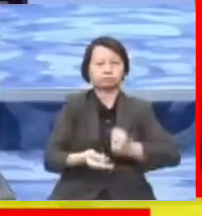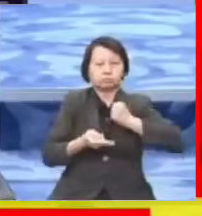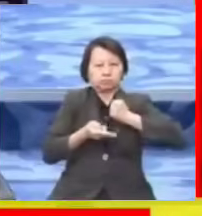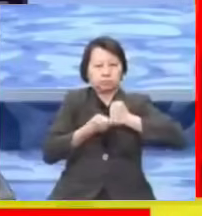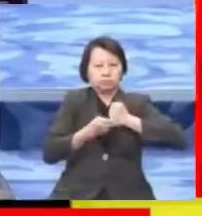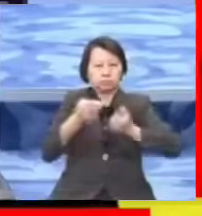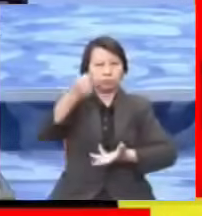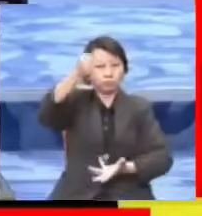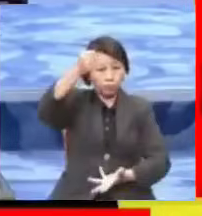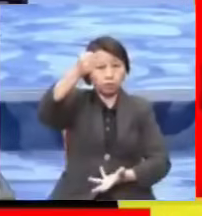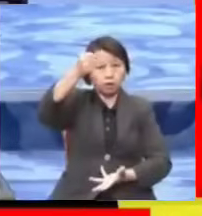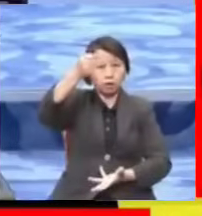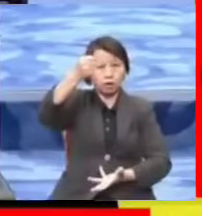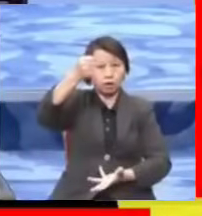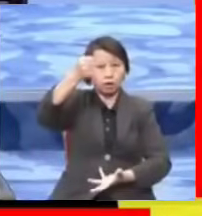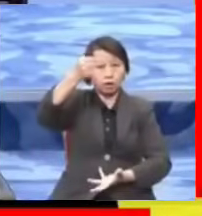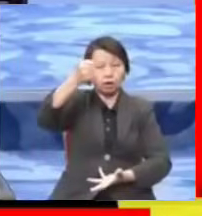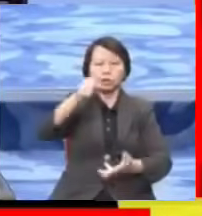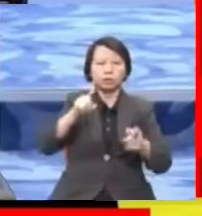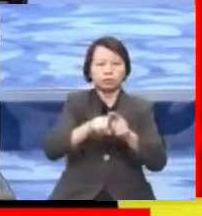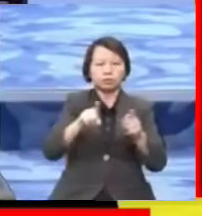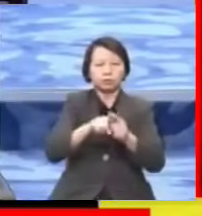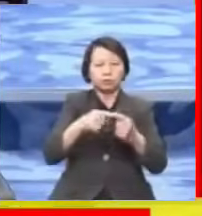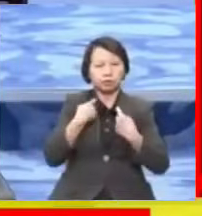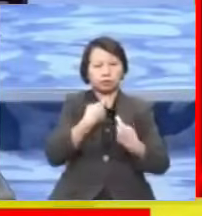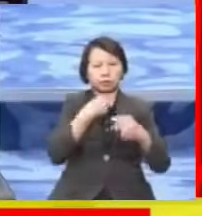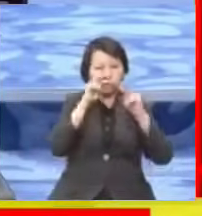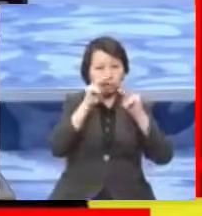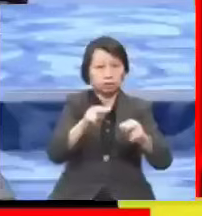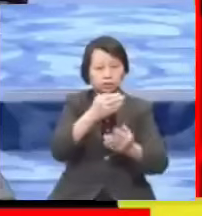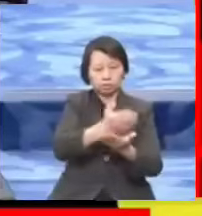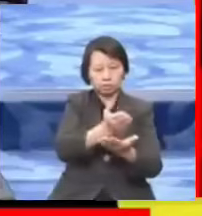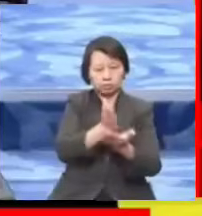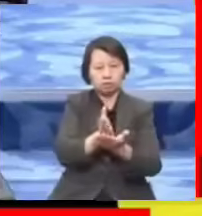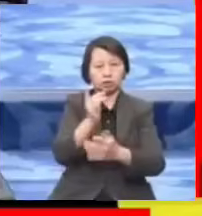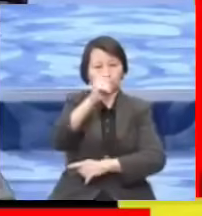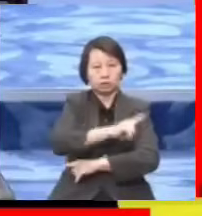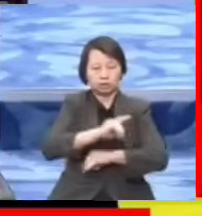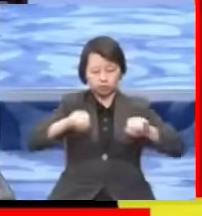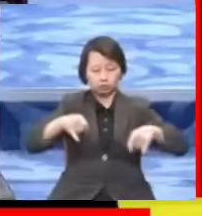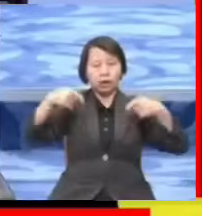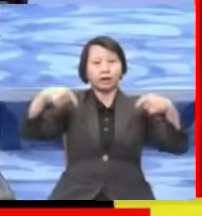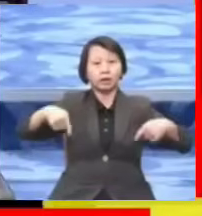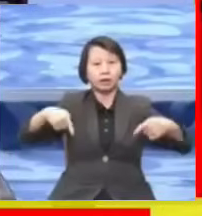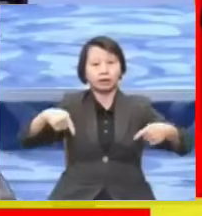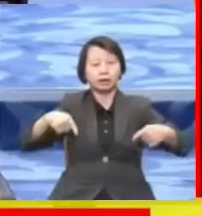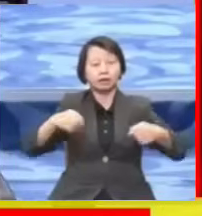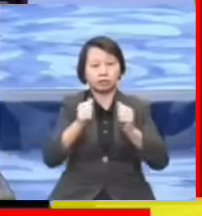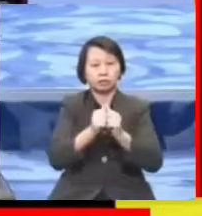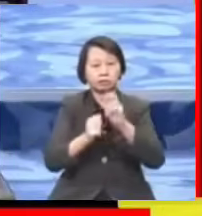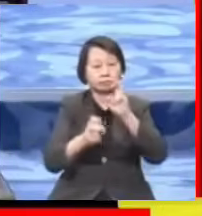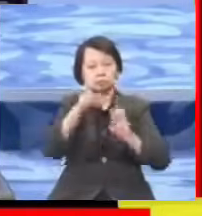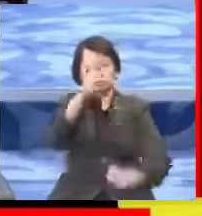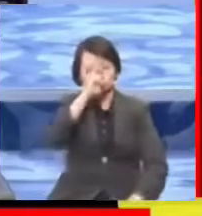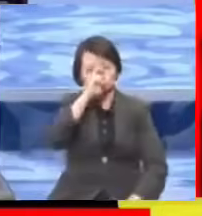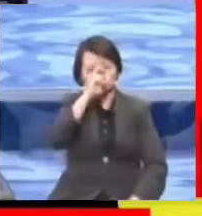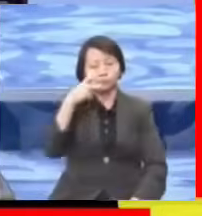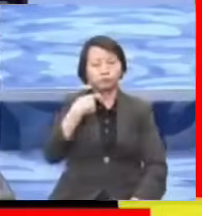penjimatan dana itu besar. Itu seperti mana yang kita lihat dalam belanjawan hari Jumaat ini, bahawa dengan ketegasan